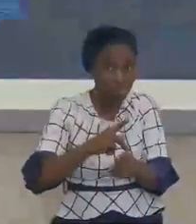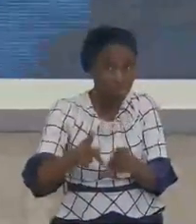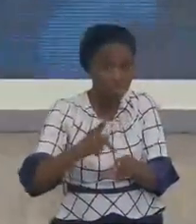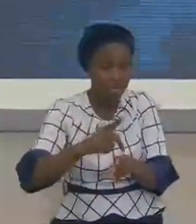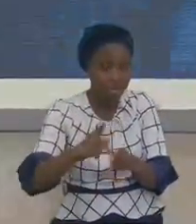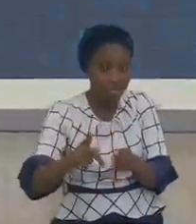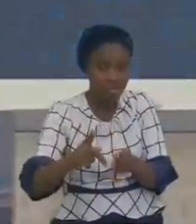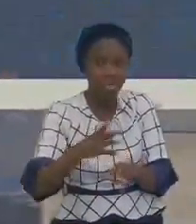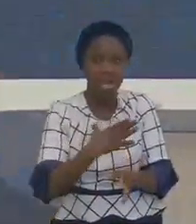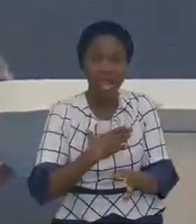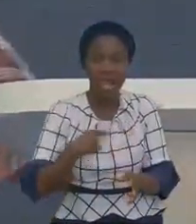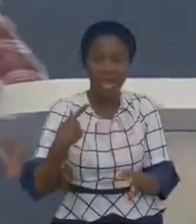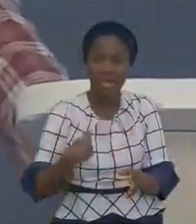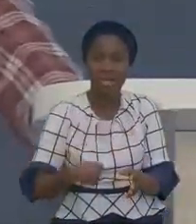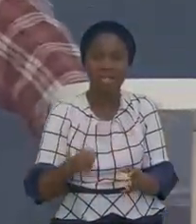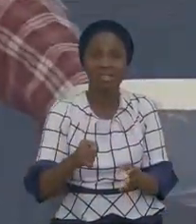chaque domaine de ta vie,